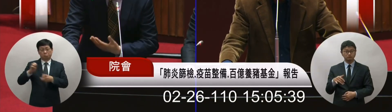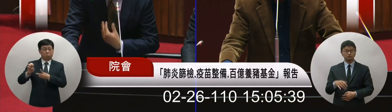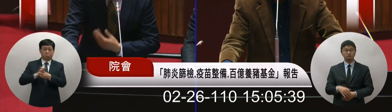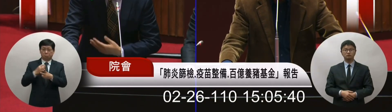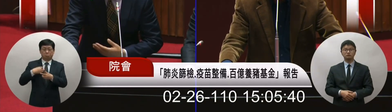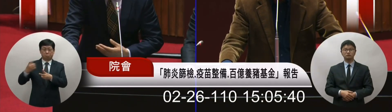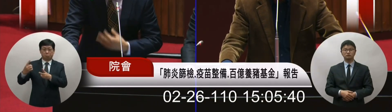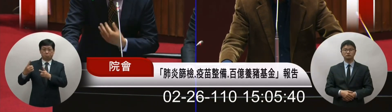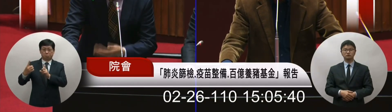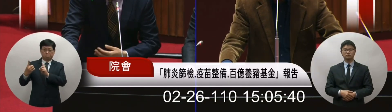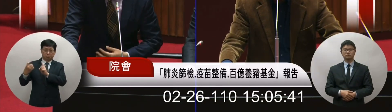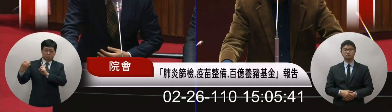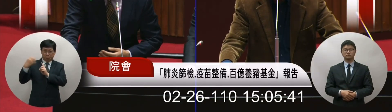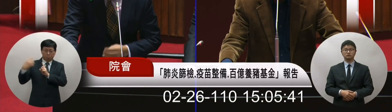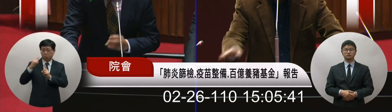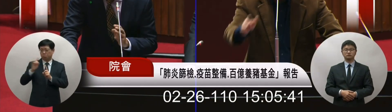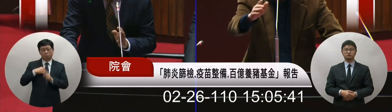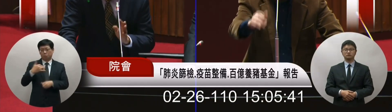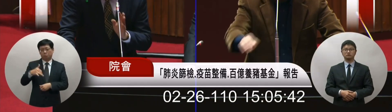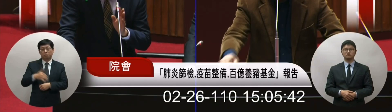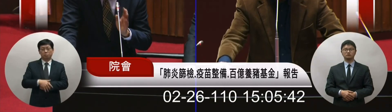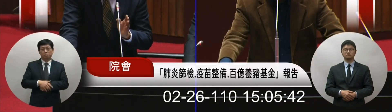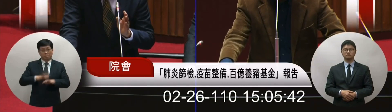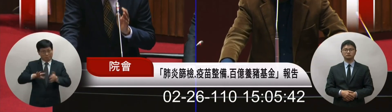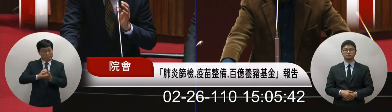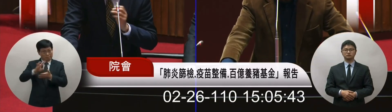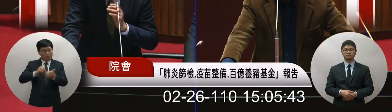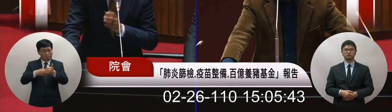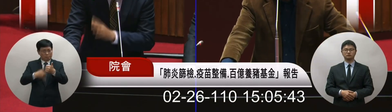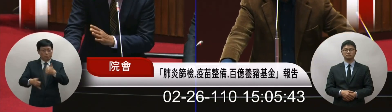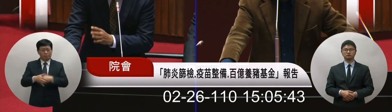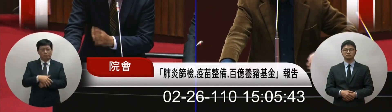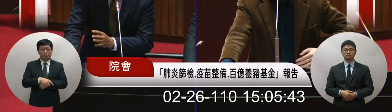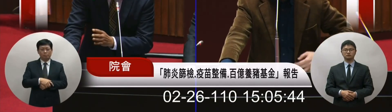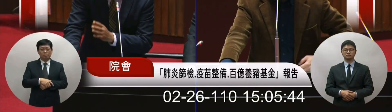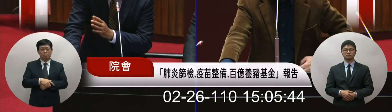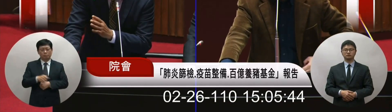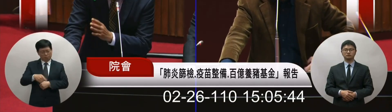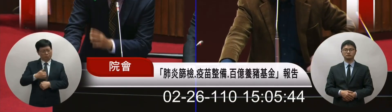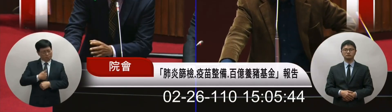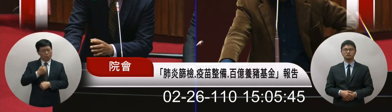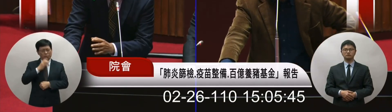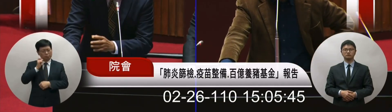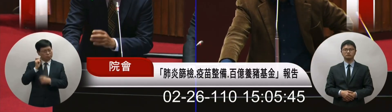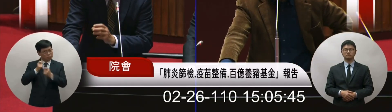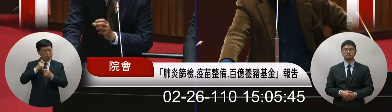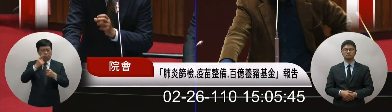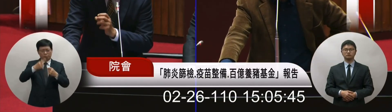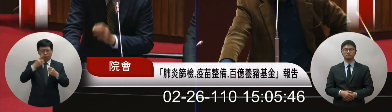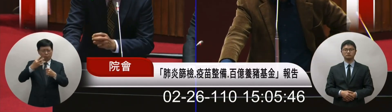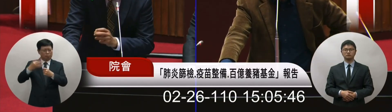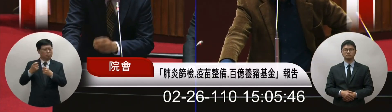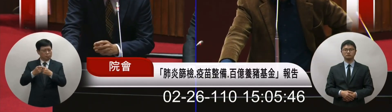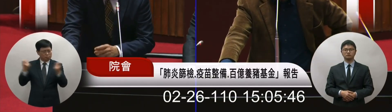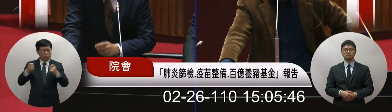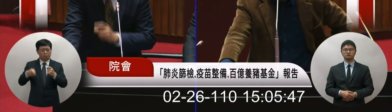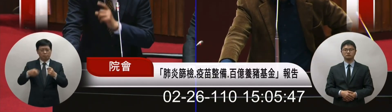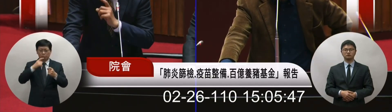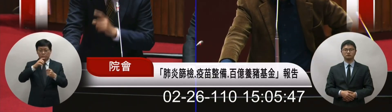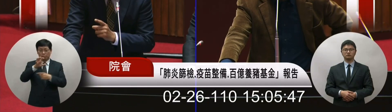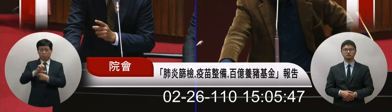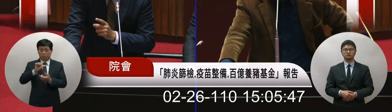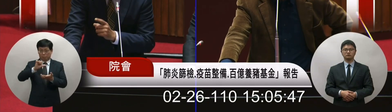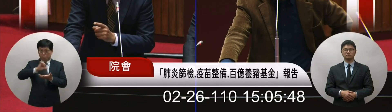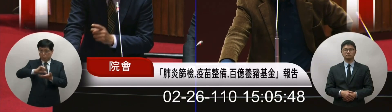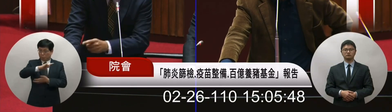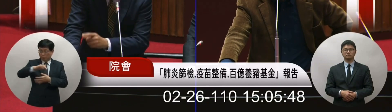到对岸再次的回信。但是被他微软 bug 哈，他这个真的是在这几年双方的农产贸易里面的